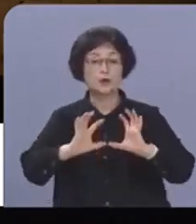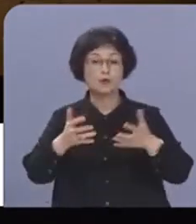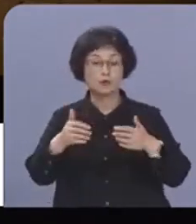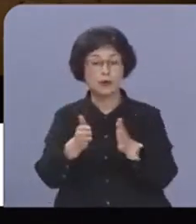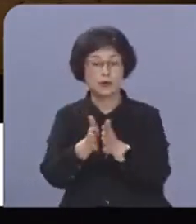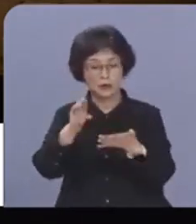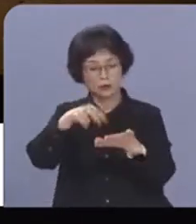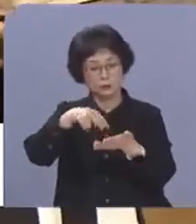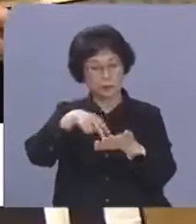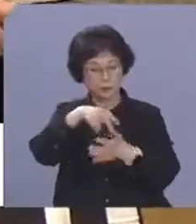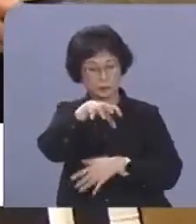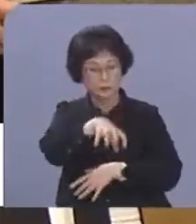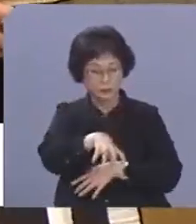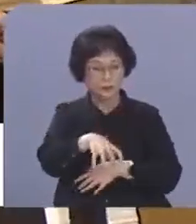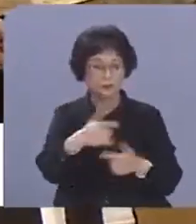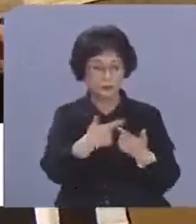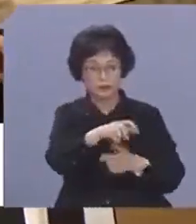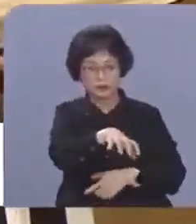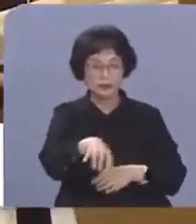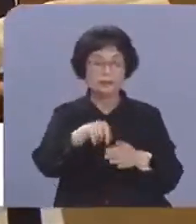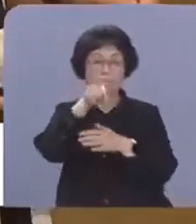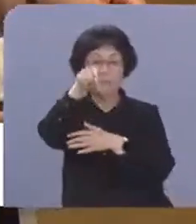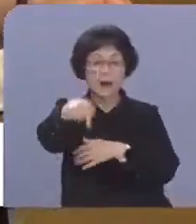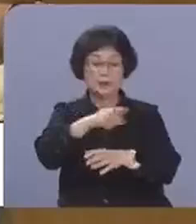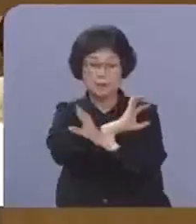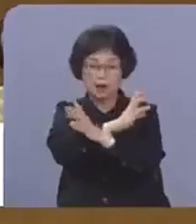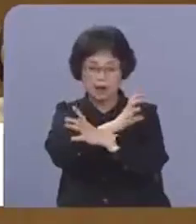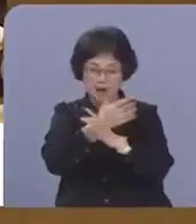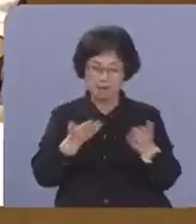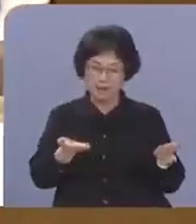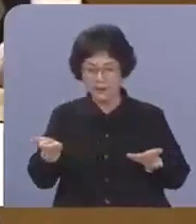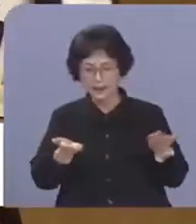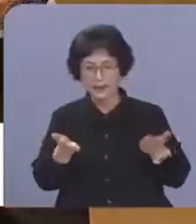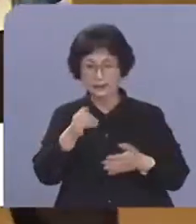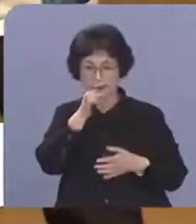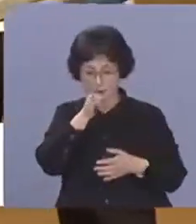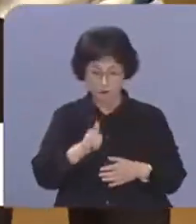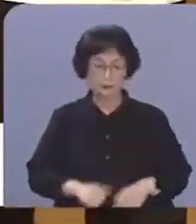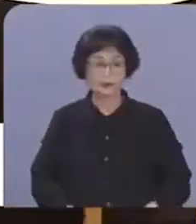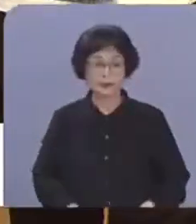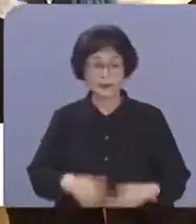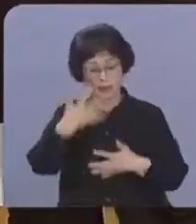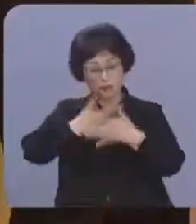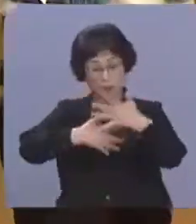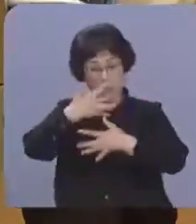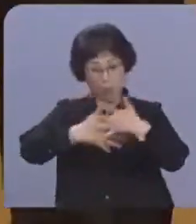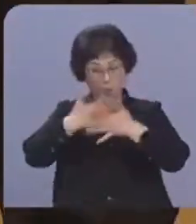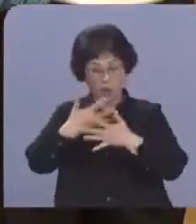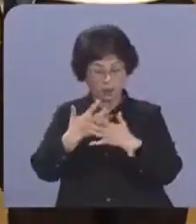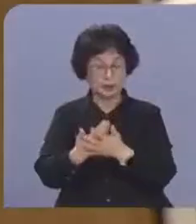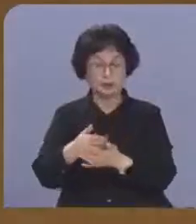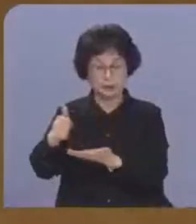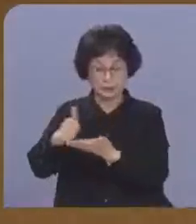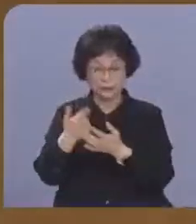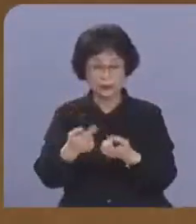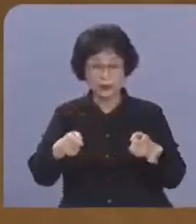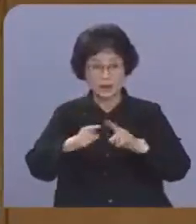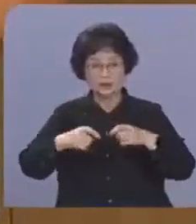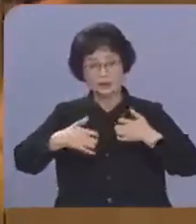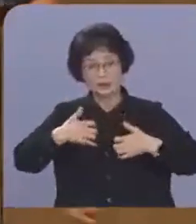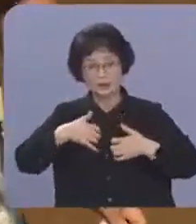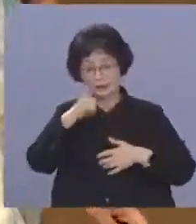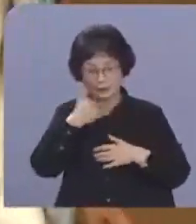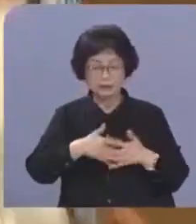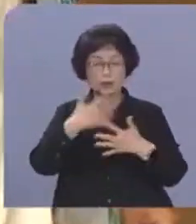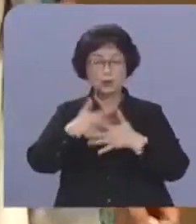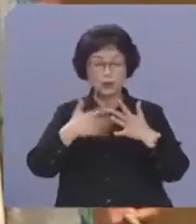부산 곳곳에서 야외 코미디 공연이 펼쳐지고 코미디 영화를 관객들과 즐기는 코미디 영화제도